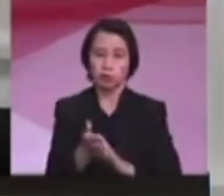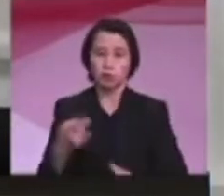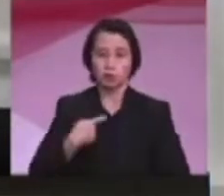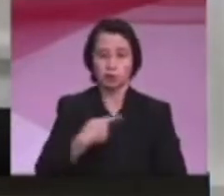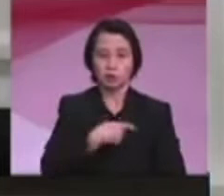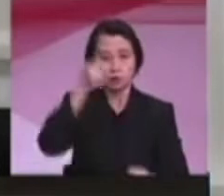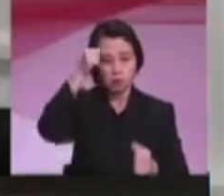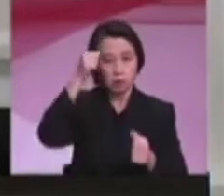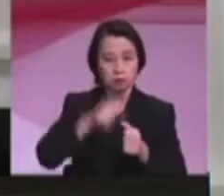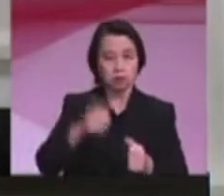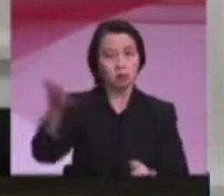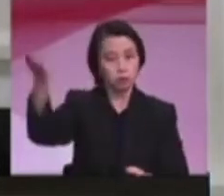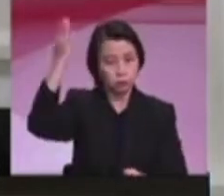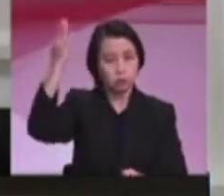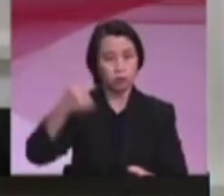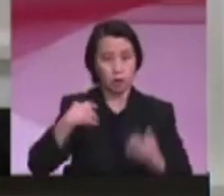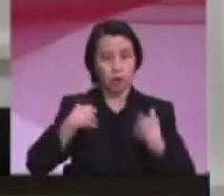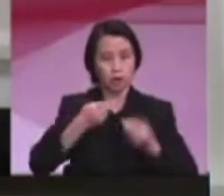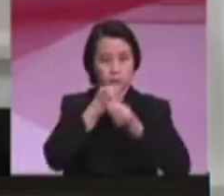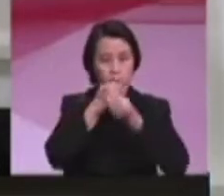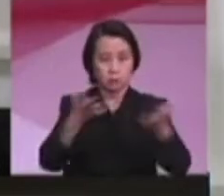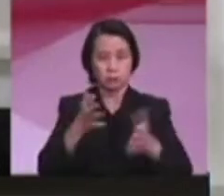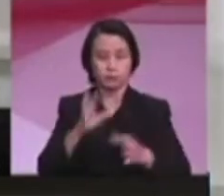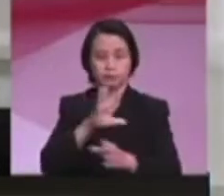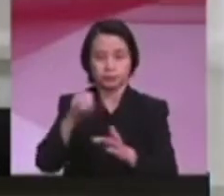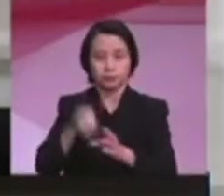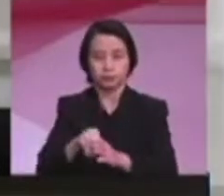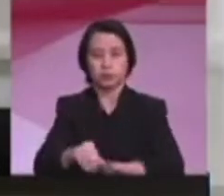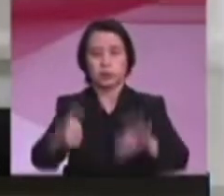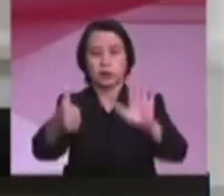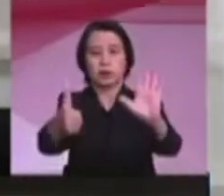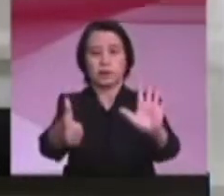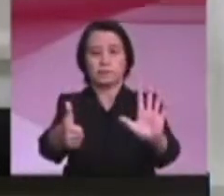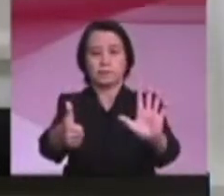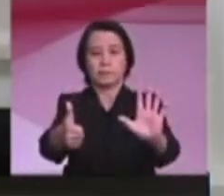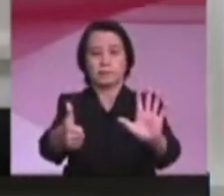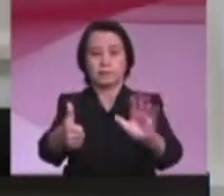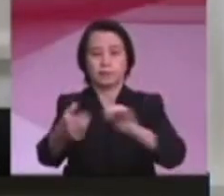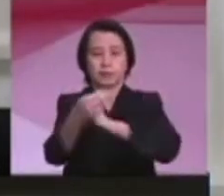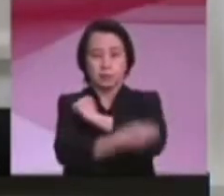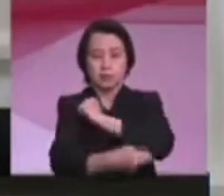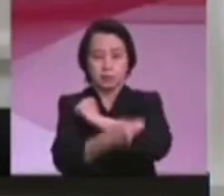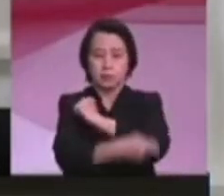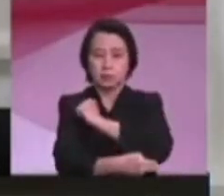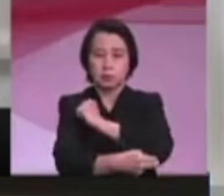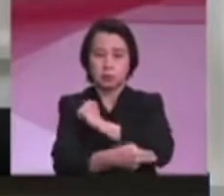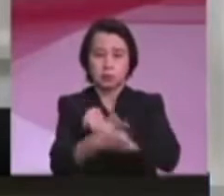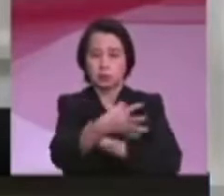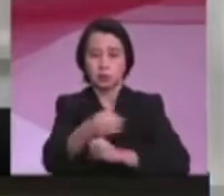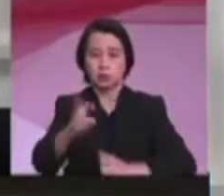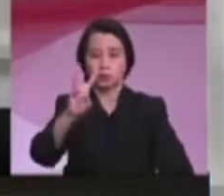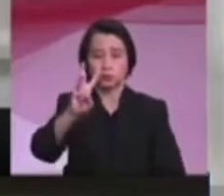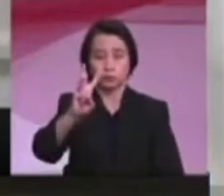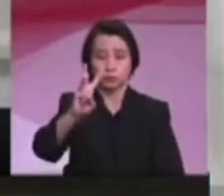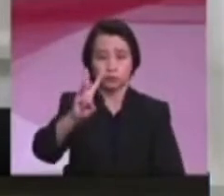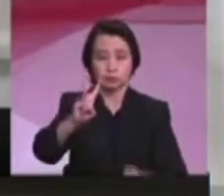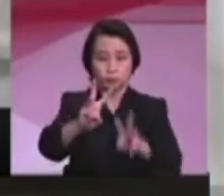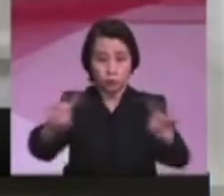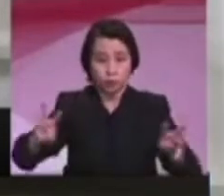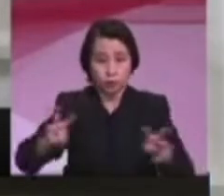dulu saya pernah umumkan yang melibatkan 6 negeri dan wilayah,